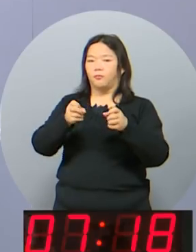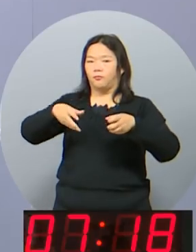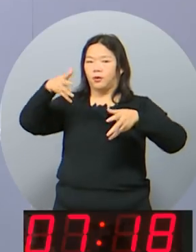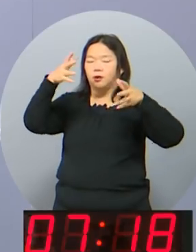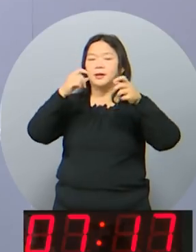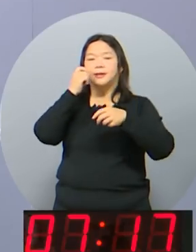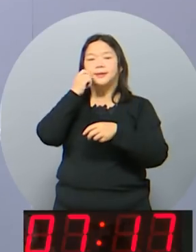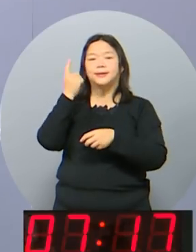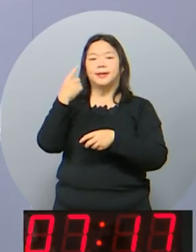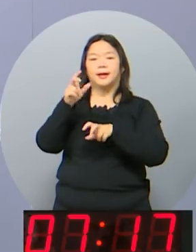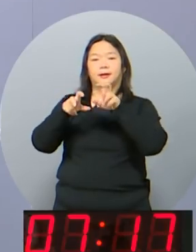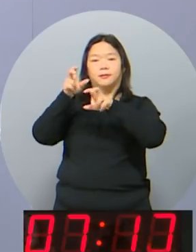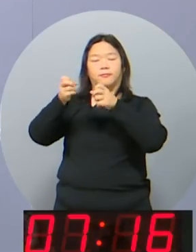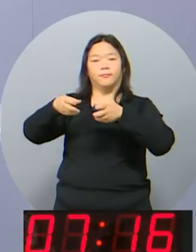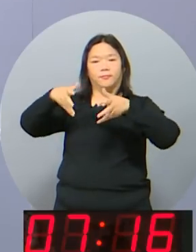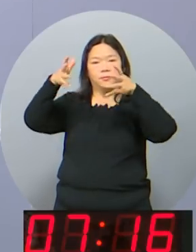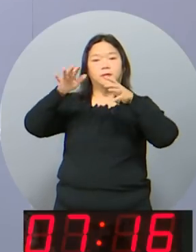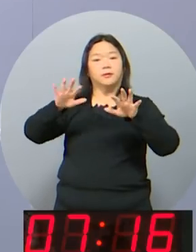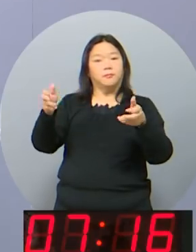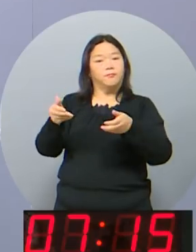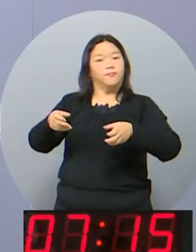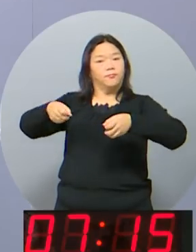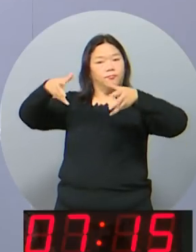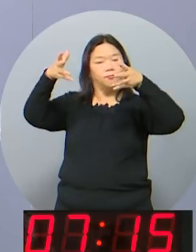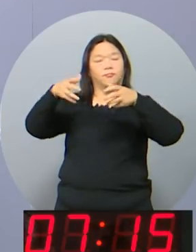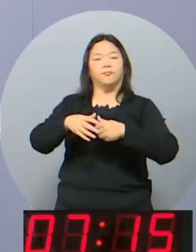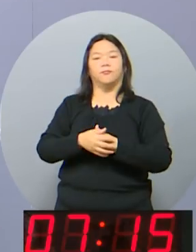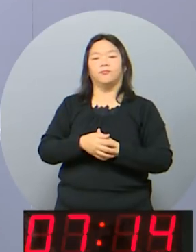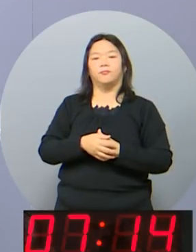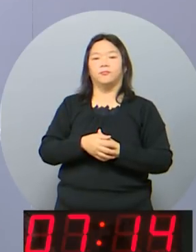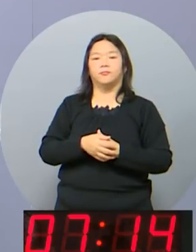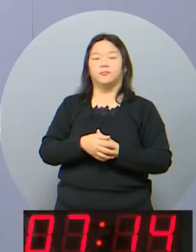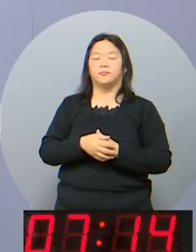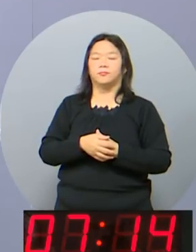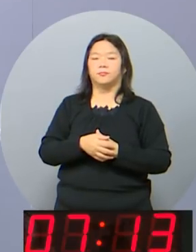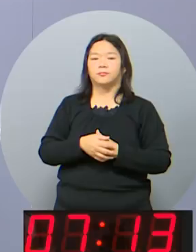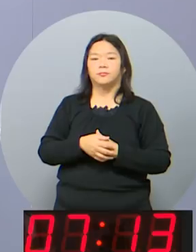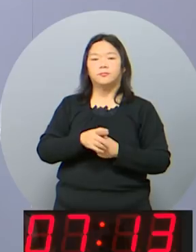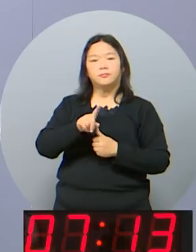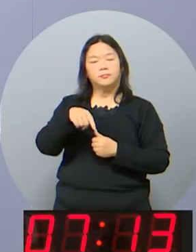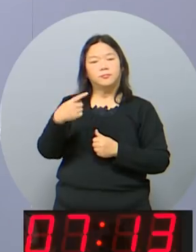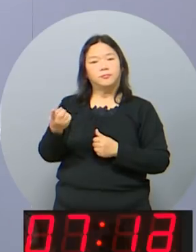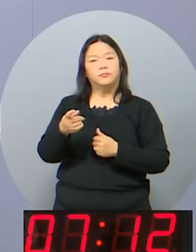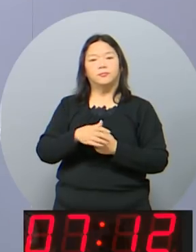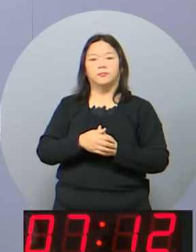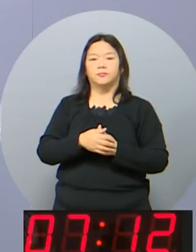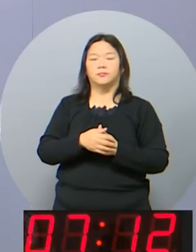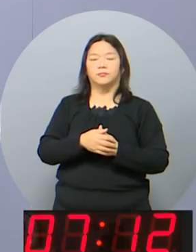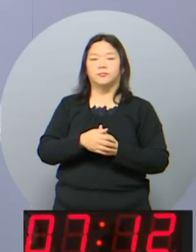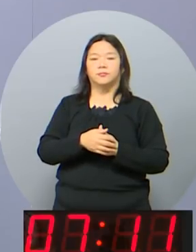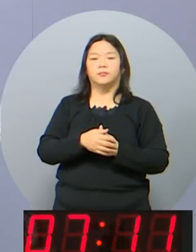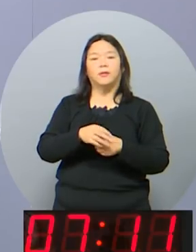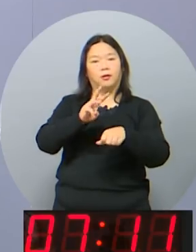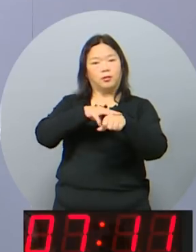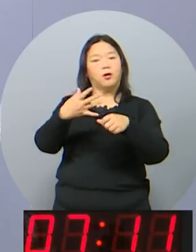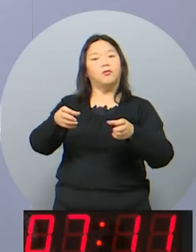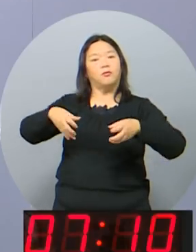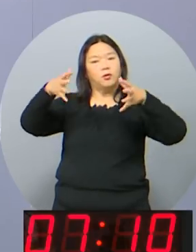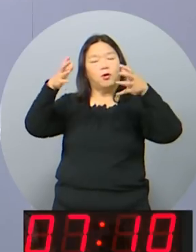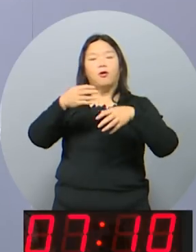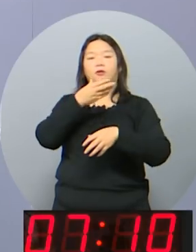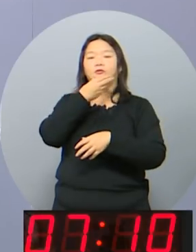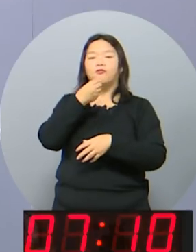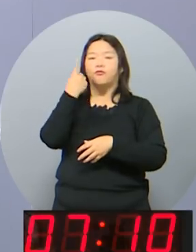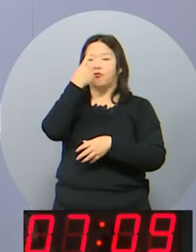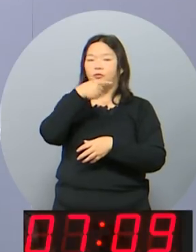来登饭店正在新建当中，然后我们淡水的饭店也很多啊，比如芙蓉饭